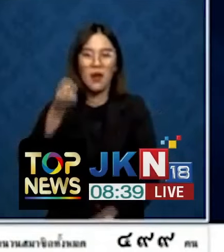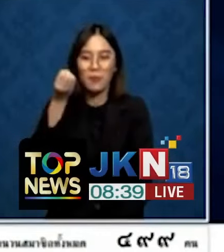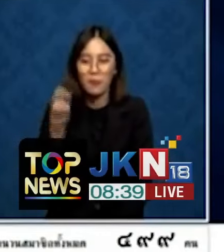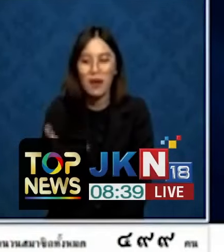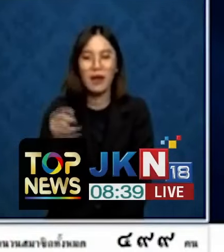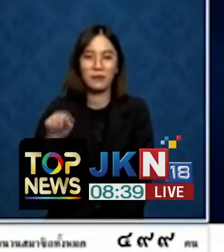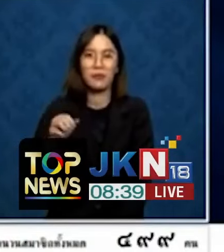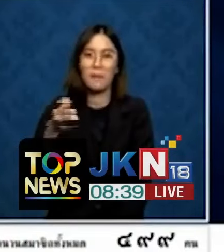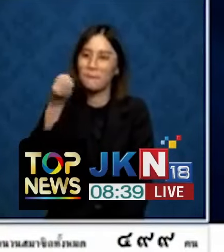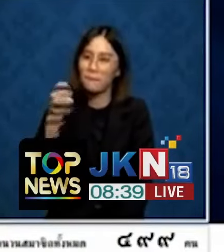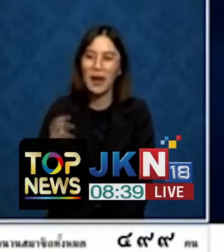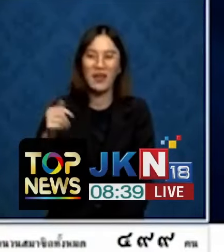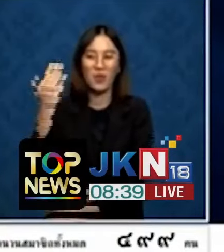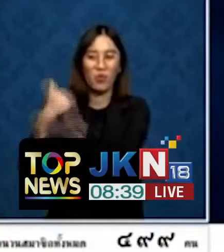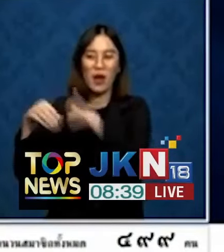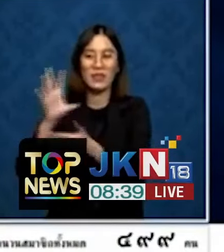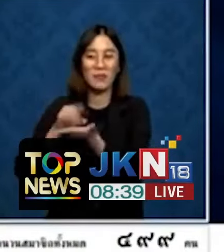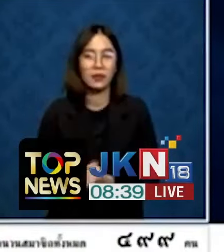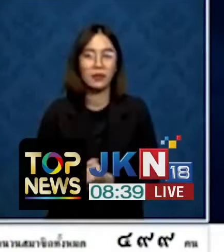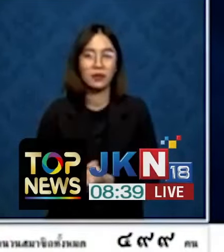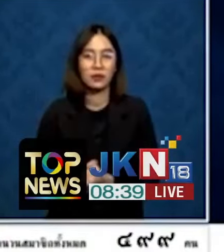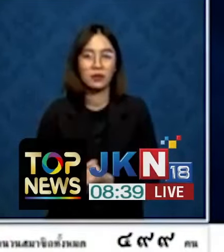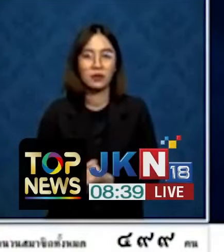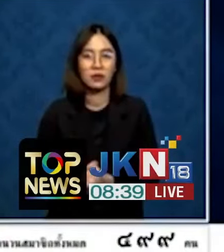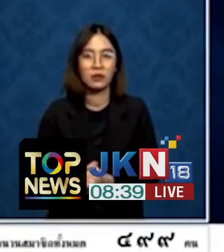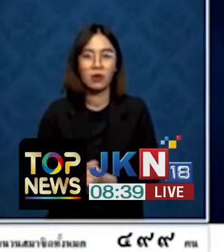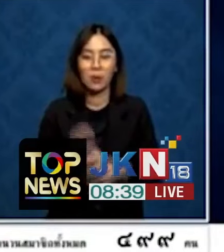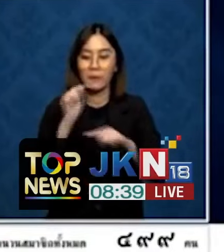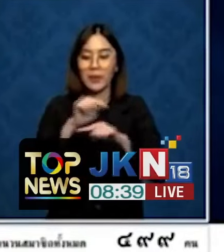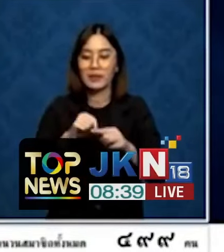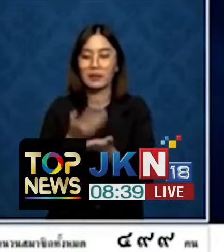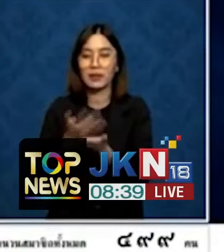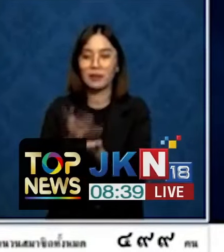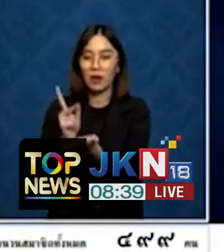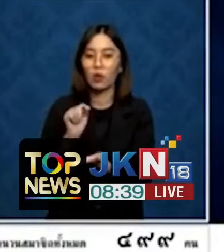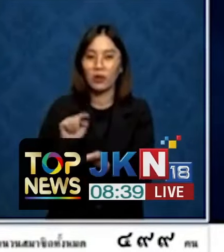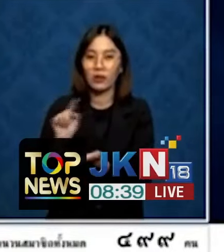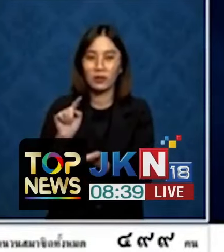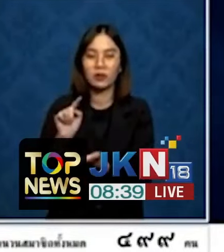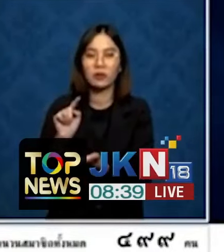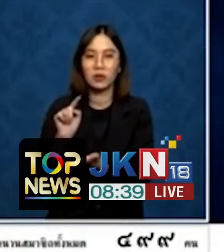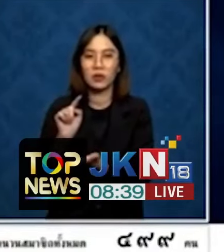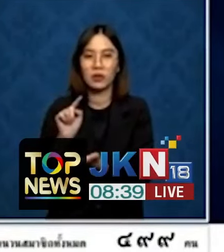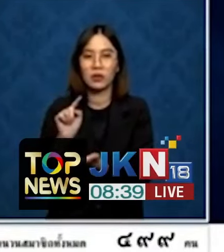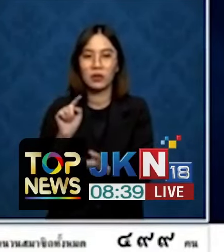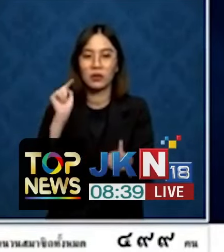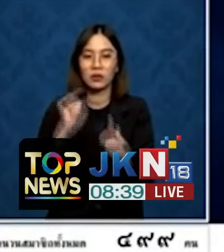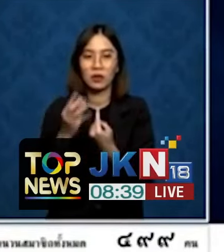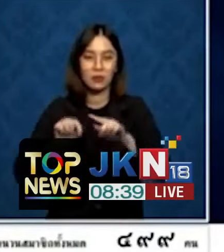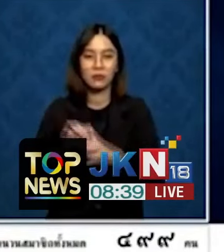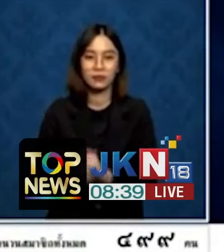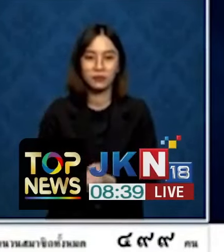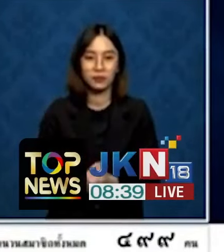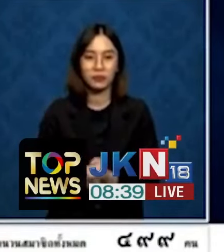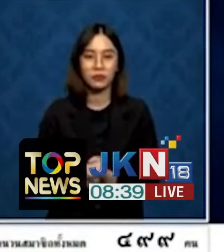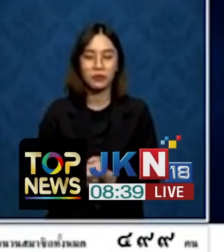ใช้ไว้ในงบกลางและระบบลงทะเบียนซึ่งเพิ่งจะได้ผู้ชนะการประมูลมา2เจ้าตอนนี้ยังไ